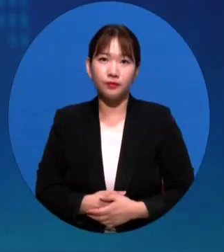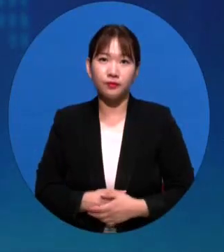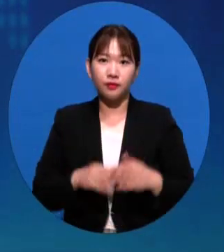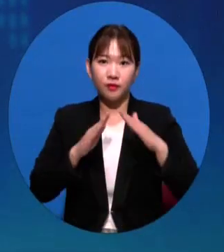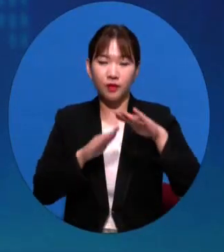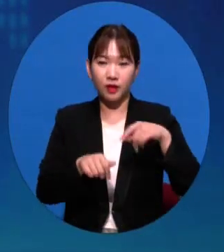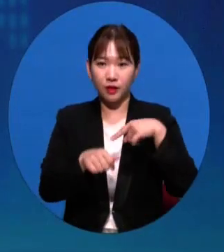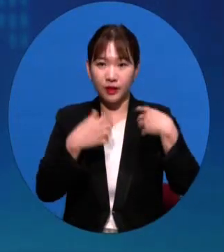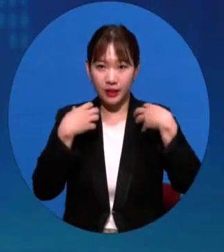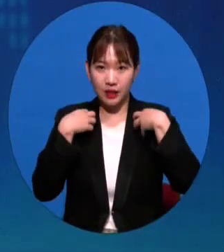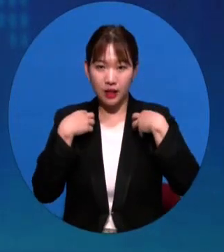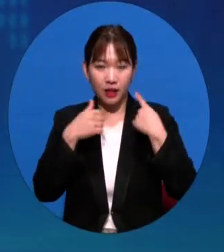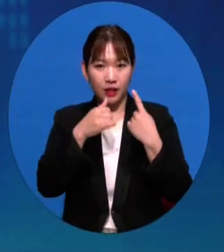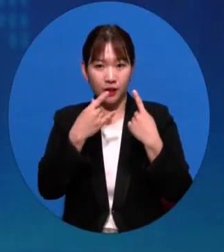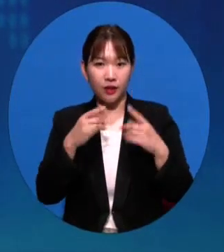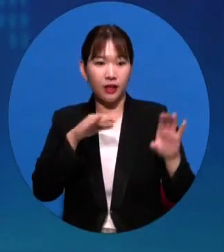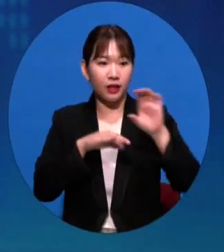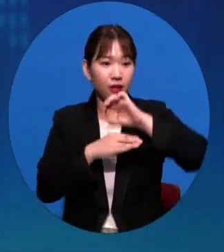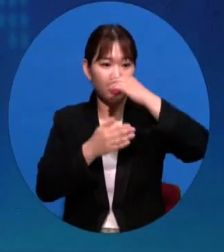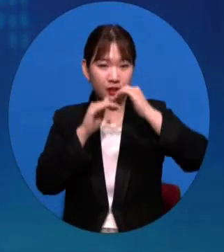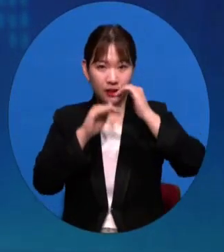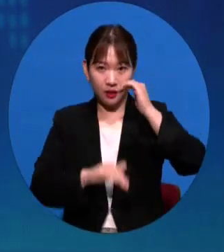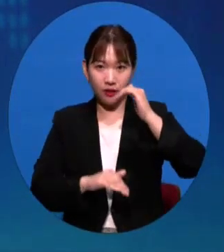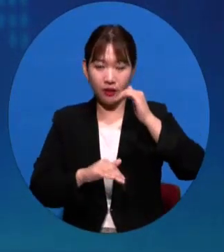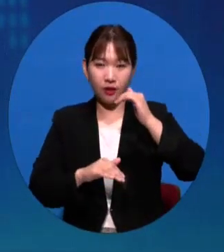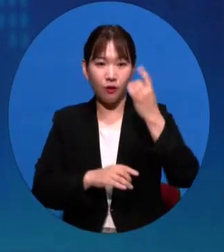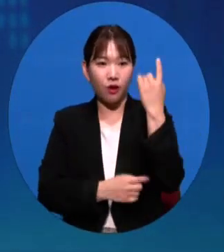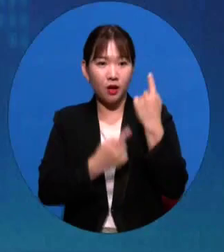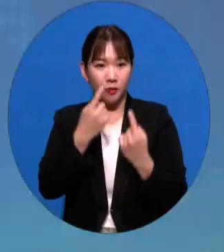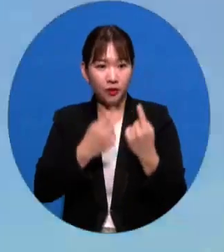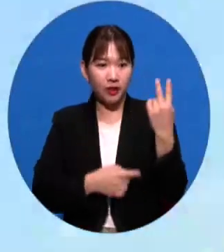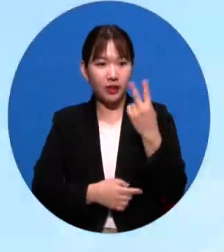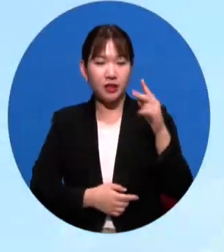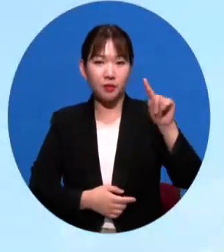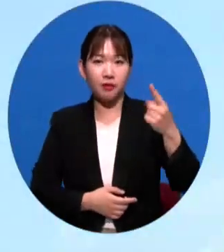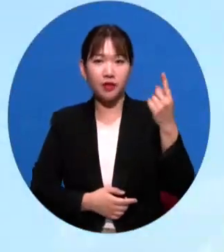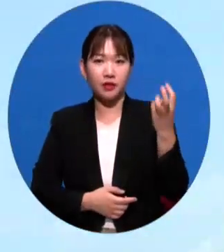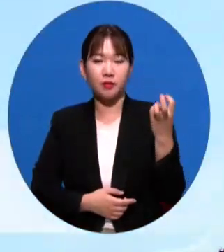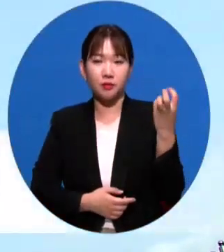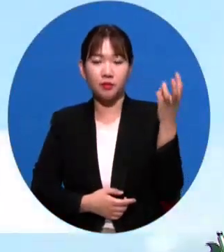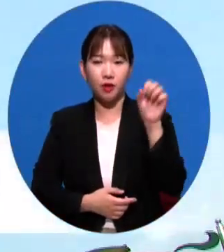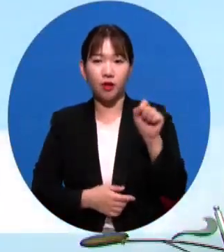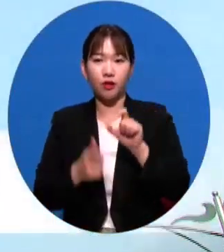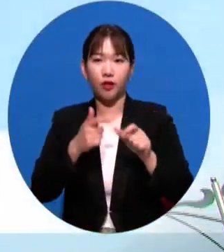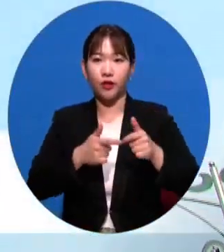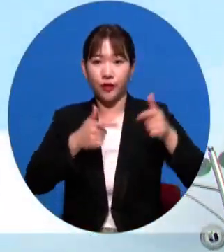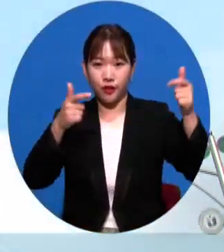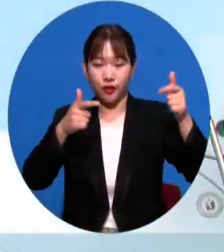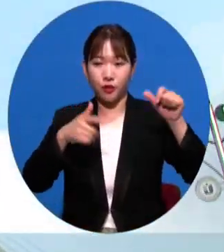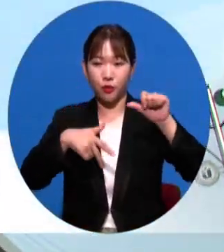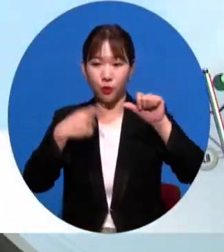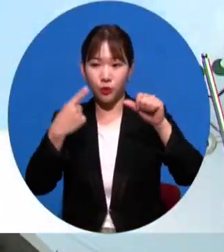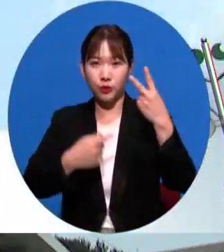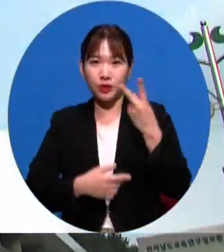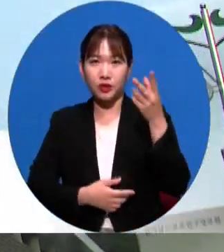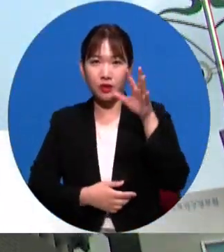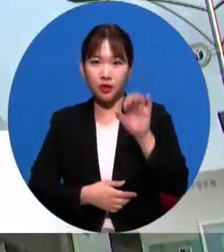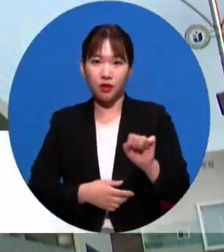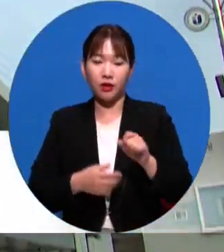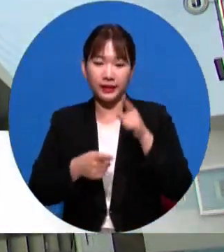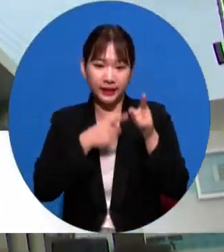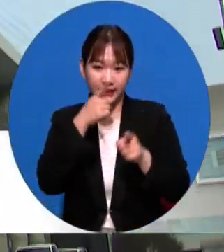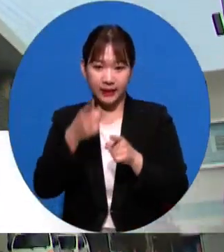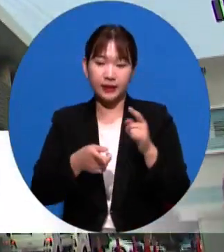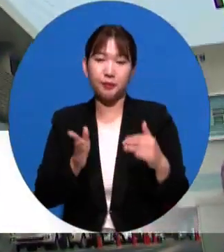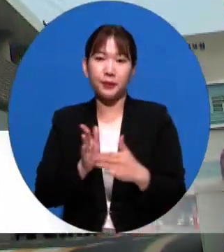전남도 교육청에 제1회 추경예선안이 당초보다 2130억원 늘어난 5조 2천억 원의